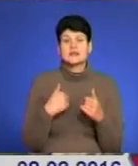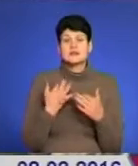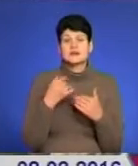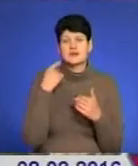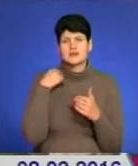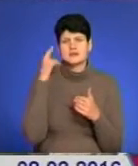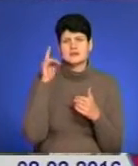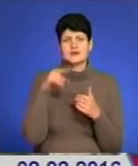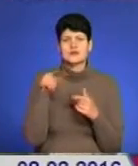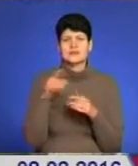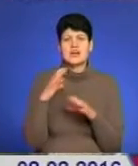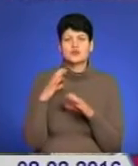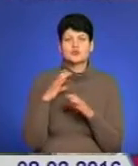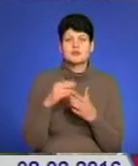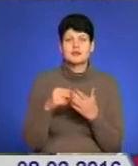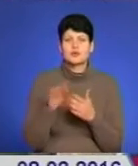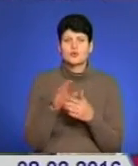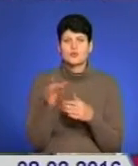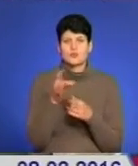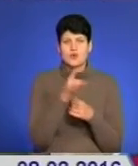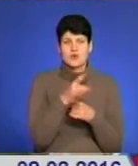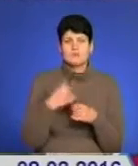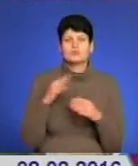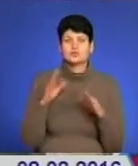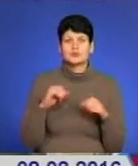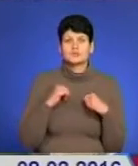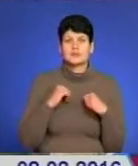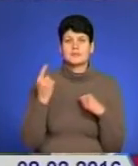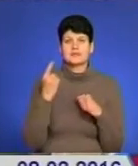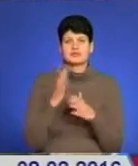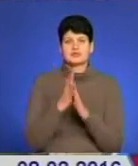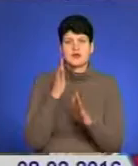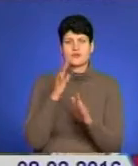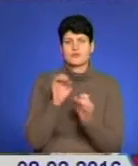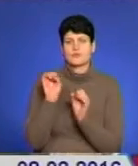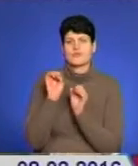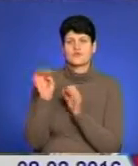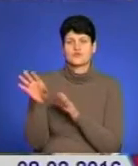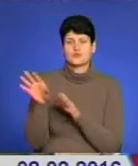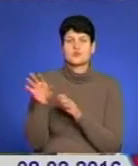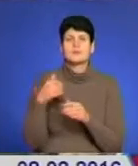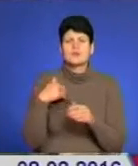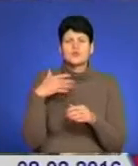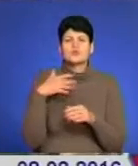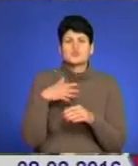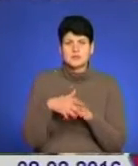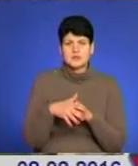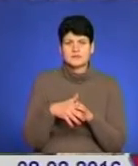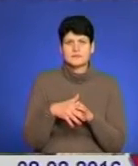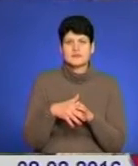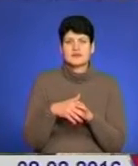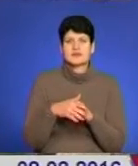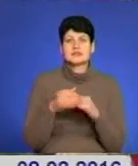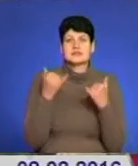ті автобуси ще так і не закупили, тобто, по районам. Відповідно, ми будемо старатися їх в першу чергу повернути, тому що ми розуміємо, вона… Якби